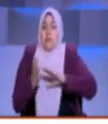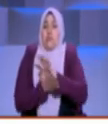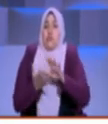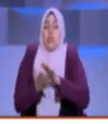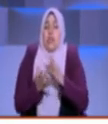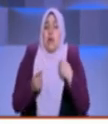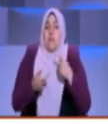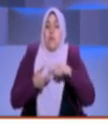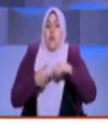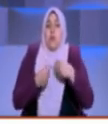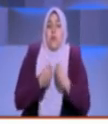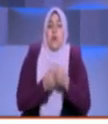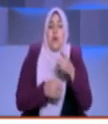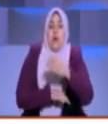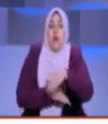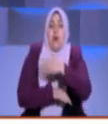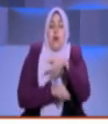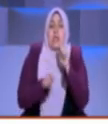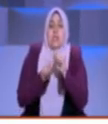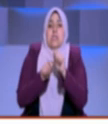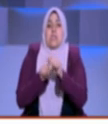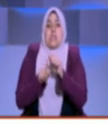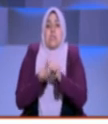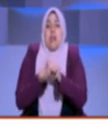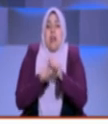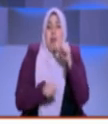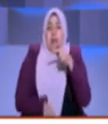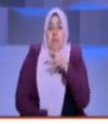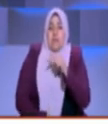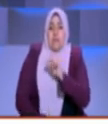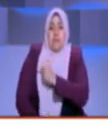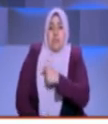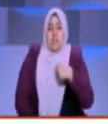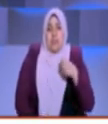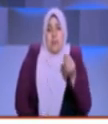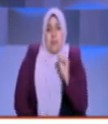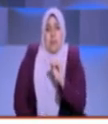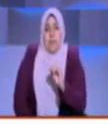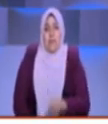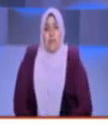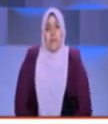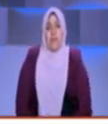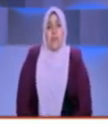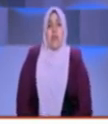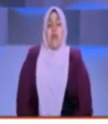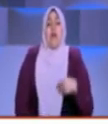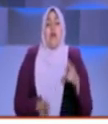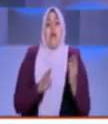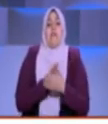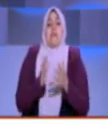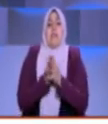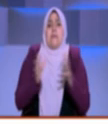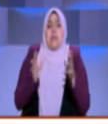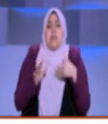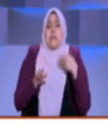مرتبطة بخطط إصلاح كما كان يسميها الرئيس إيمانويل ماكرون التي قوبلت برفض كبير وهائل، الأمر الذي أدى